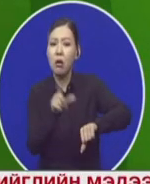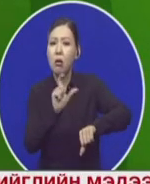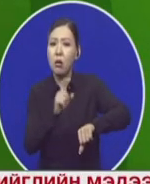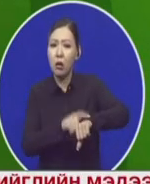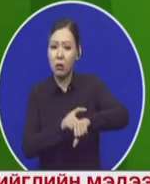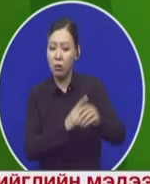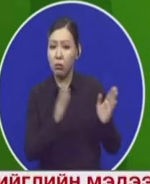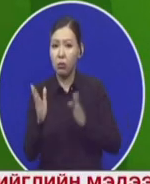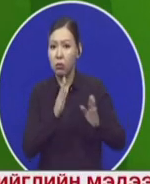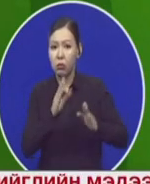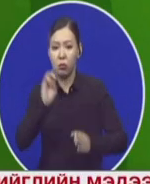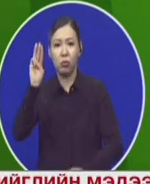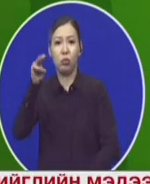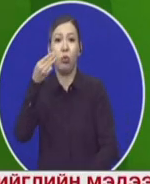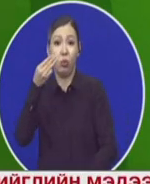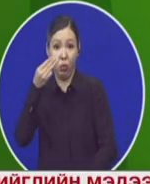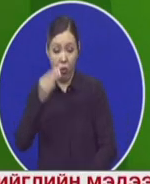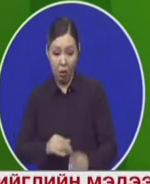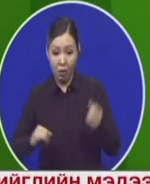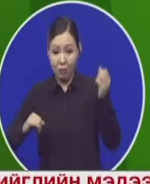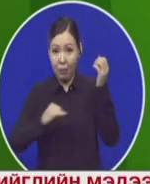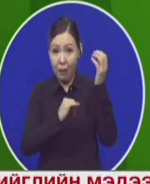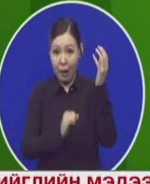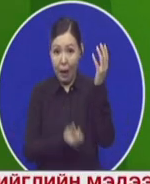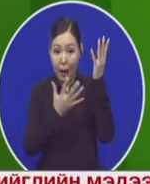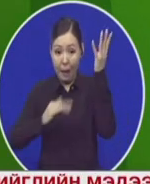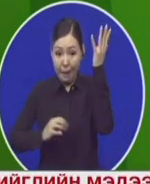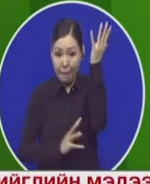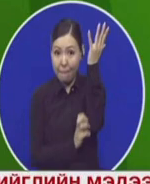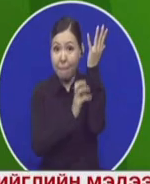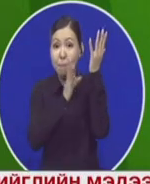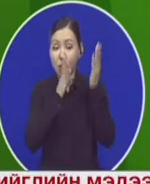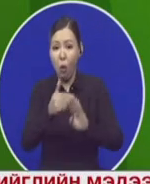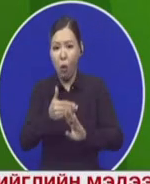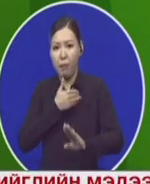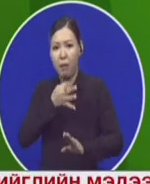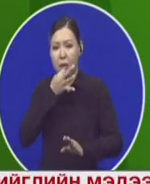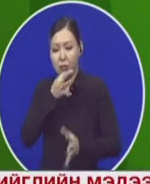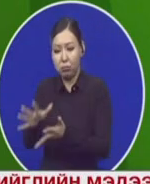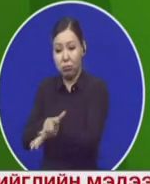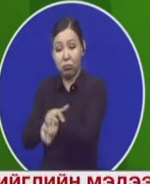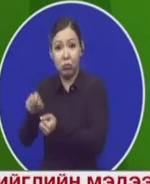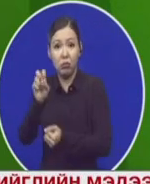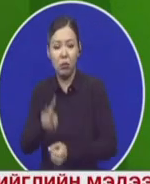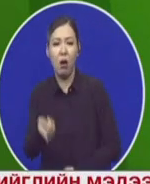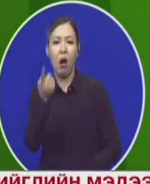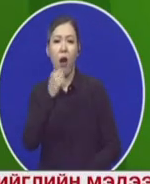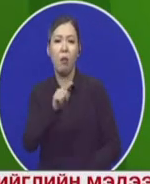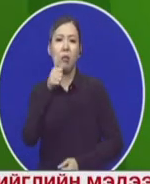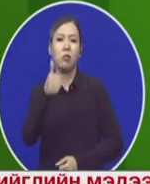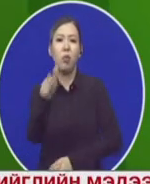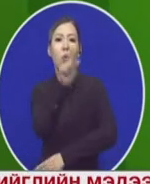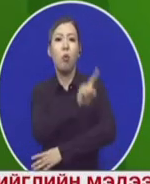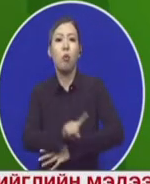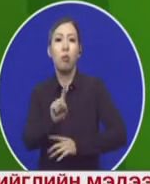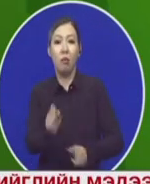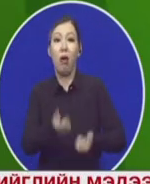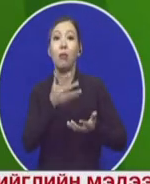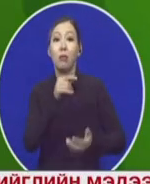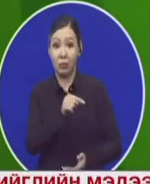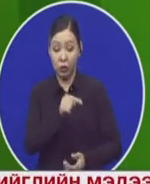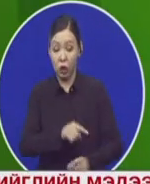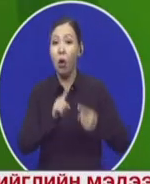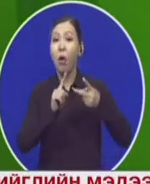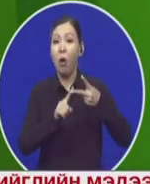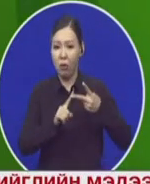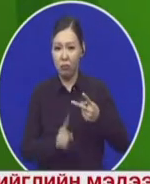одоо энэ хүний шивдээ хэмжих гаргах хэмжээ бол энэ хамгийн их үр дүнтэй хамгийн сайн ажил болно. Хоёрдугаарт бол